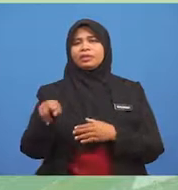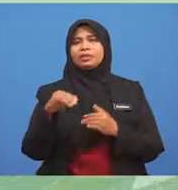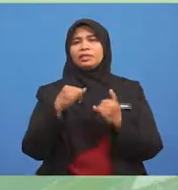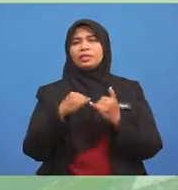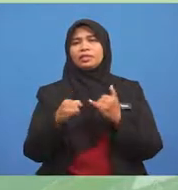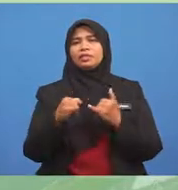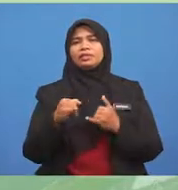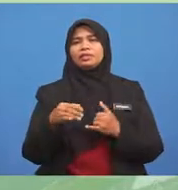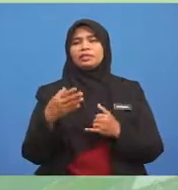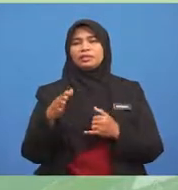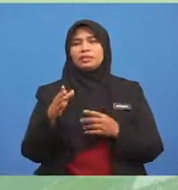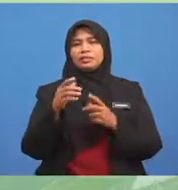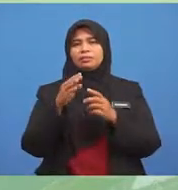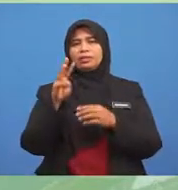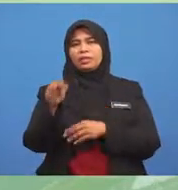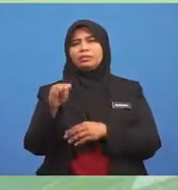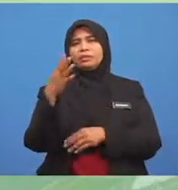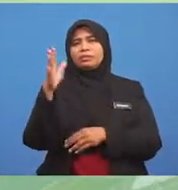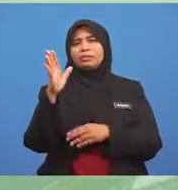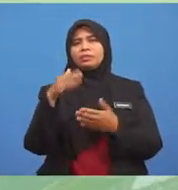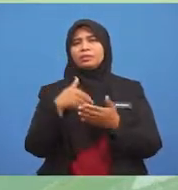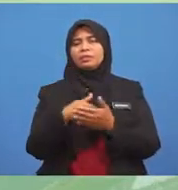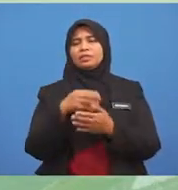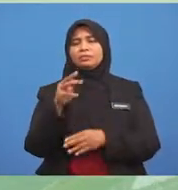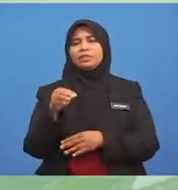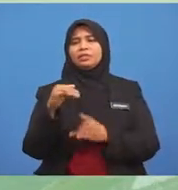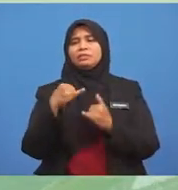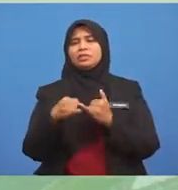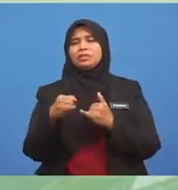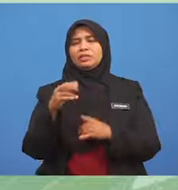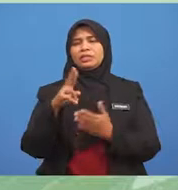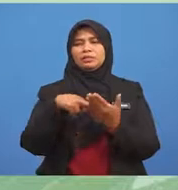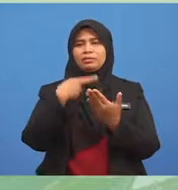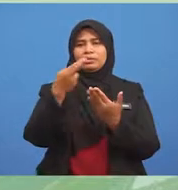terakhir sejak malam ke-15 hingga malam akhir Ramadan.